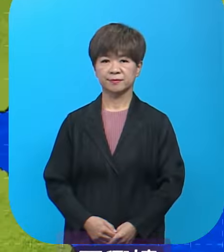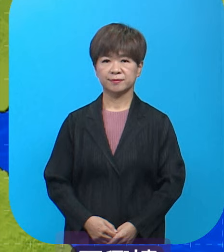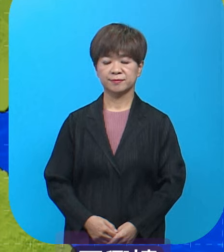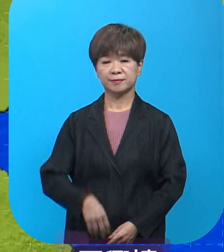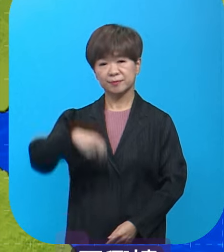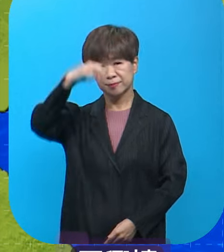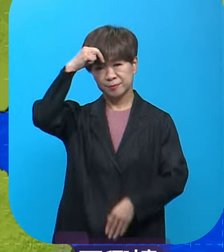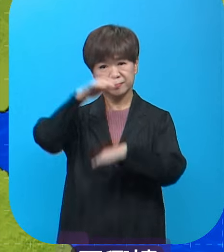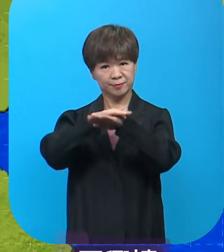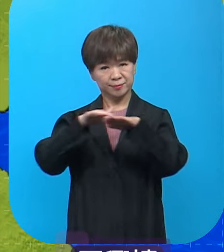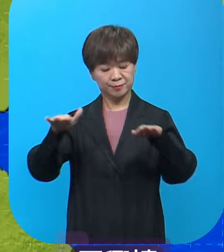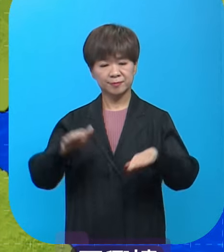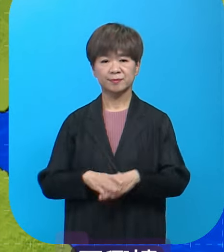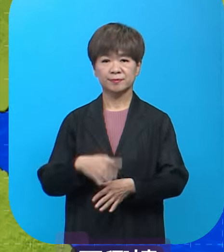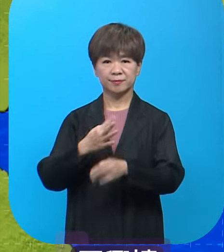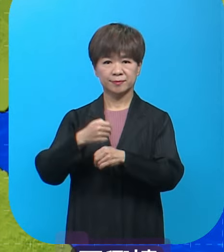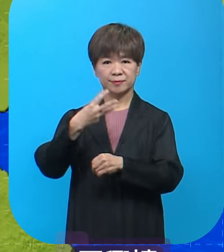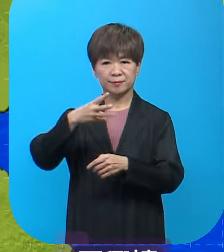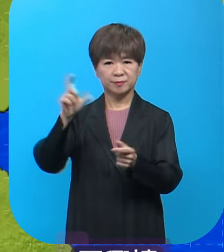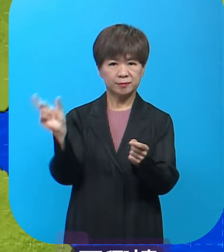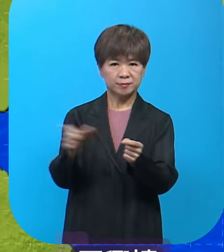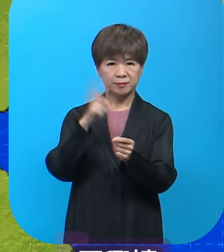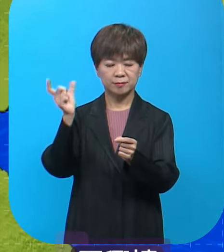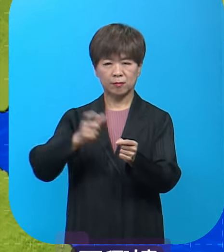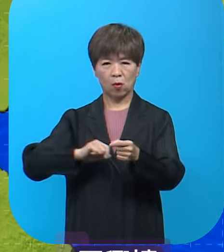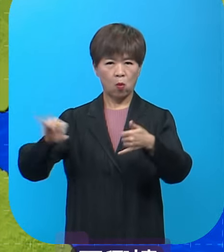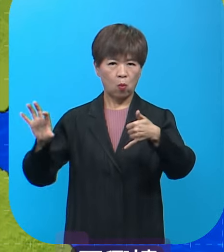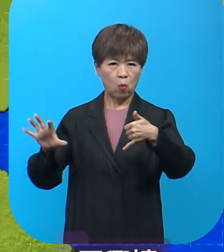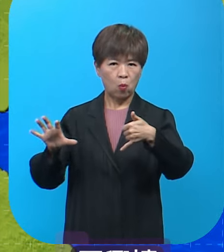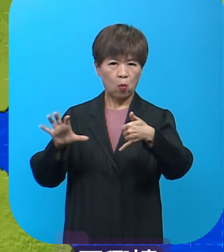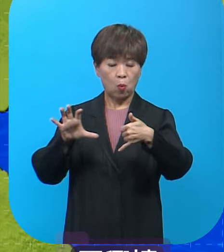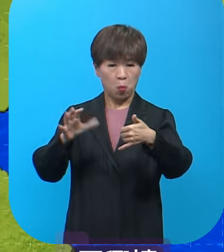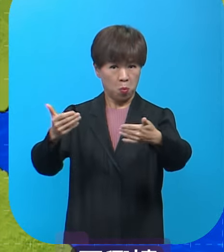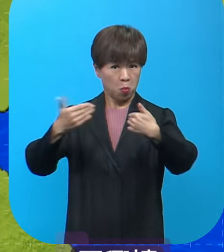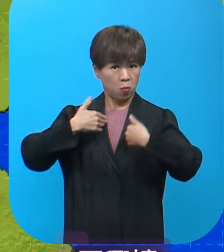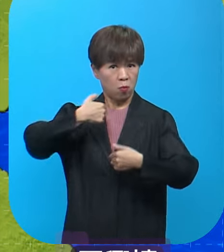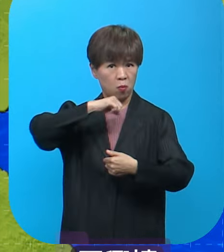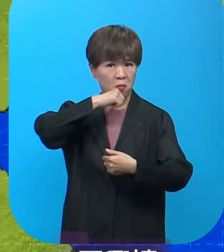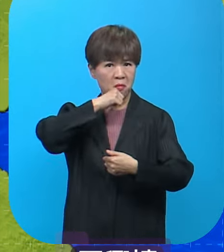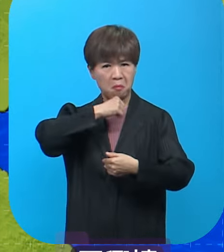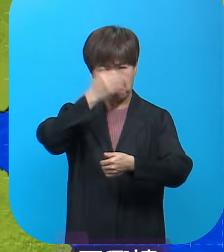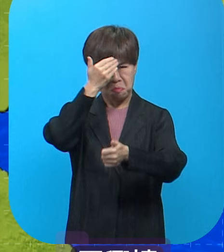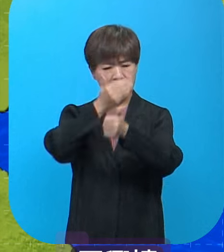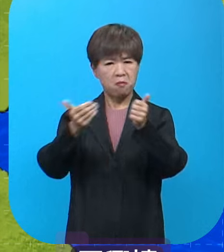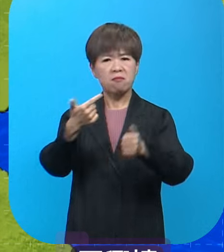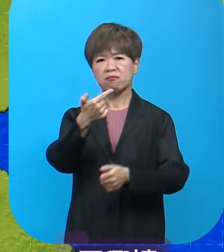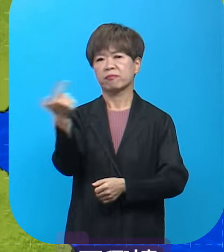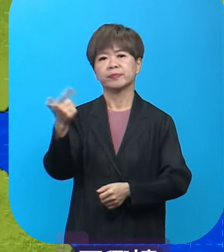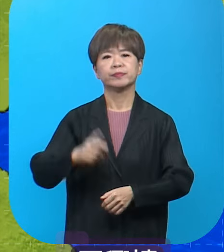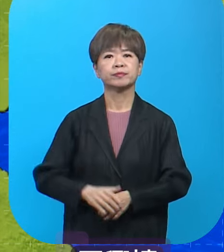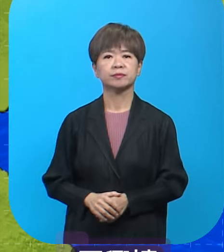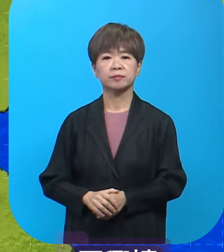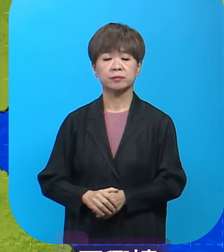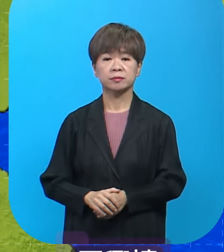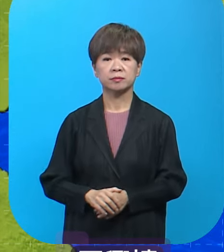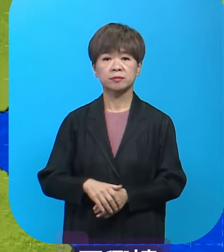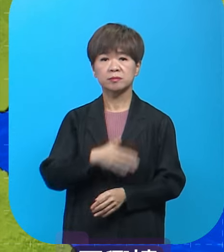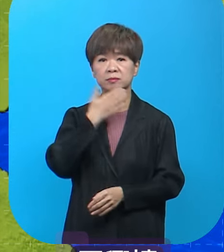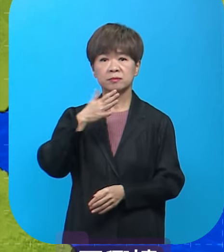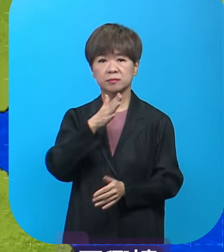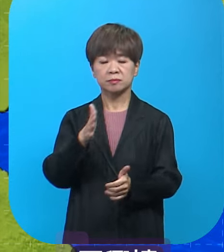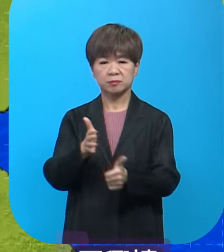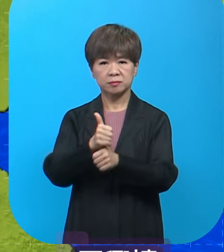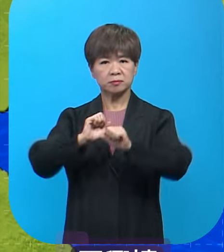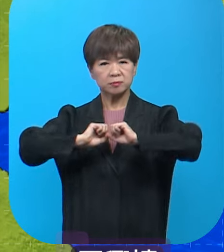大家午安。凯米台风来势汹汹，预计将会对台湾造成相当明显的冲击。气象署持续